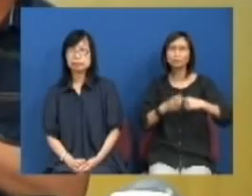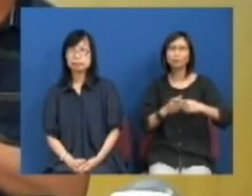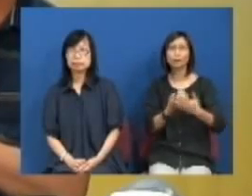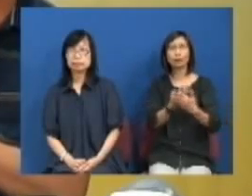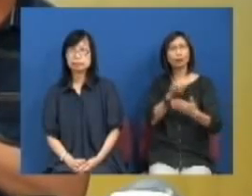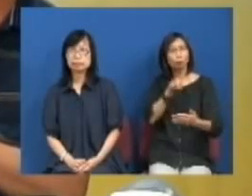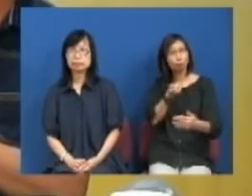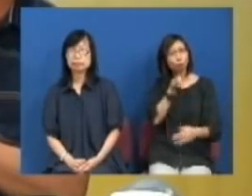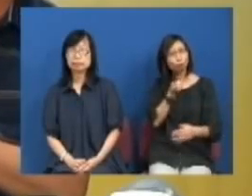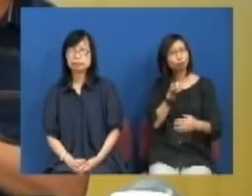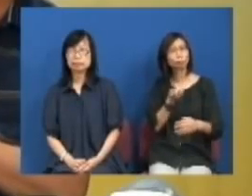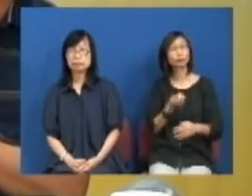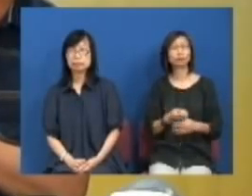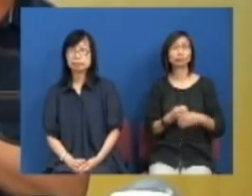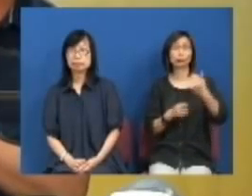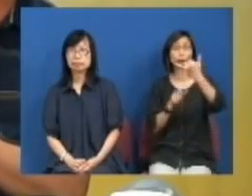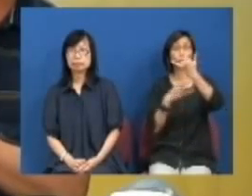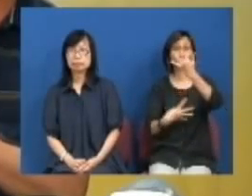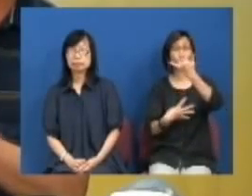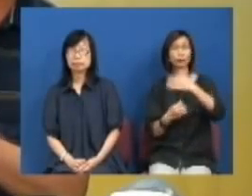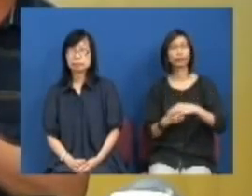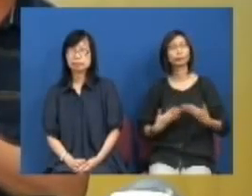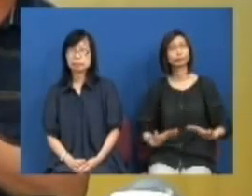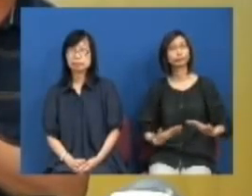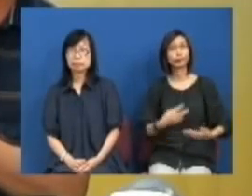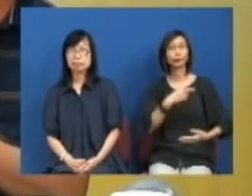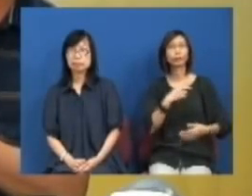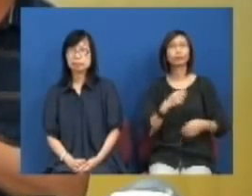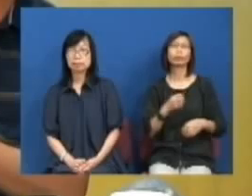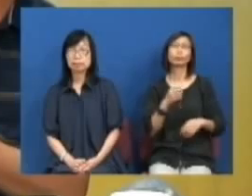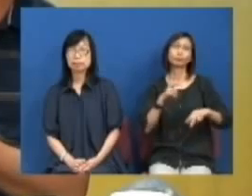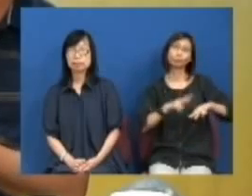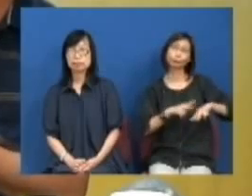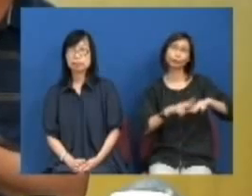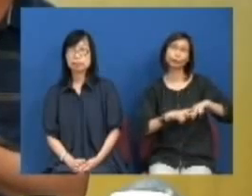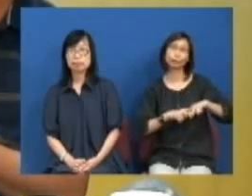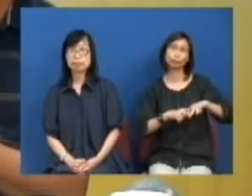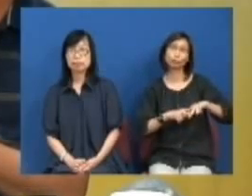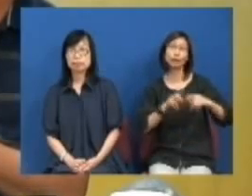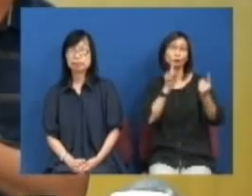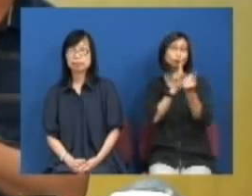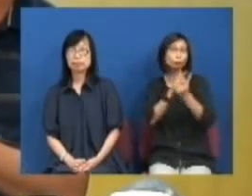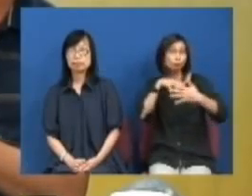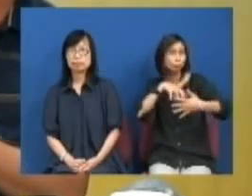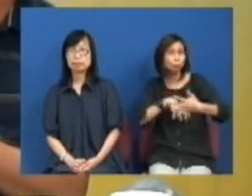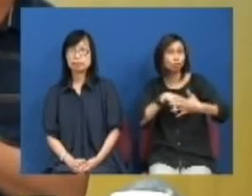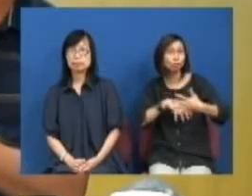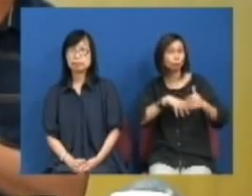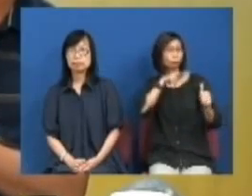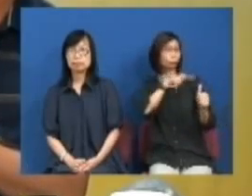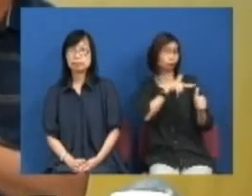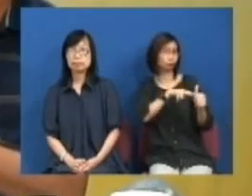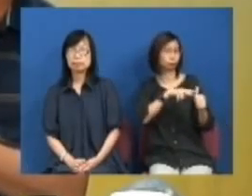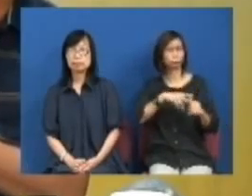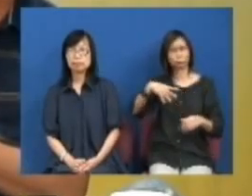或者好近其實而家中共面對住嗰一種內部對即係嗰個統治政權嗰種即係